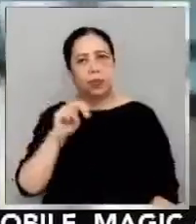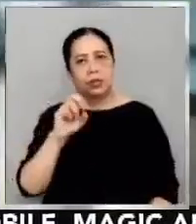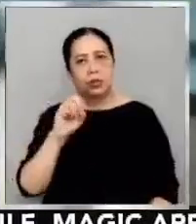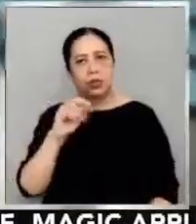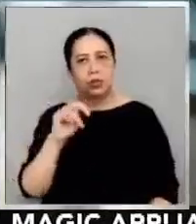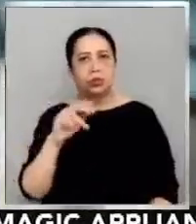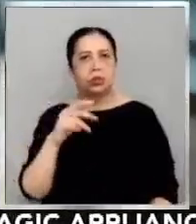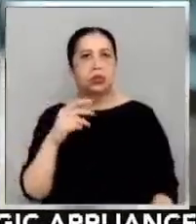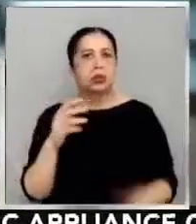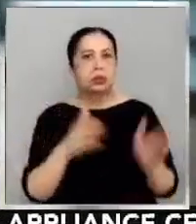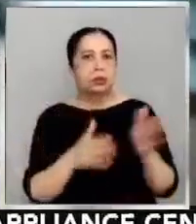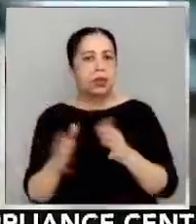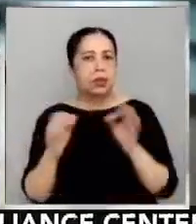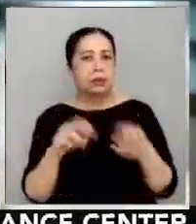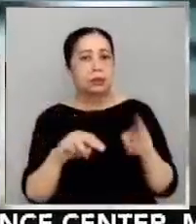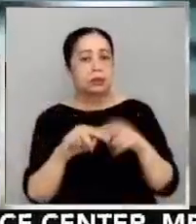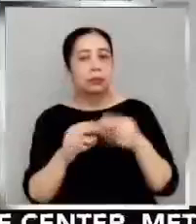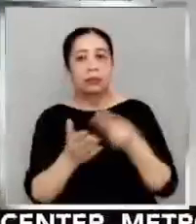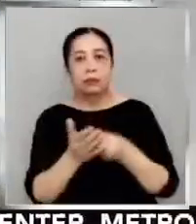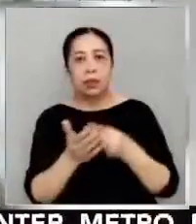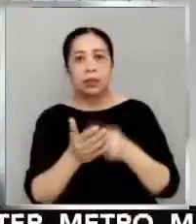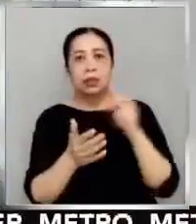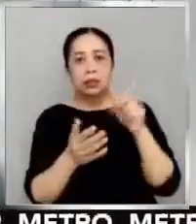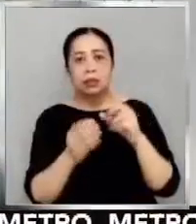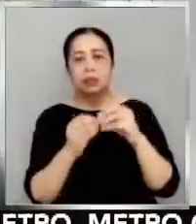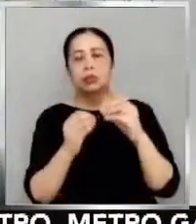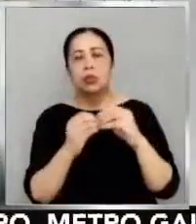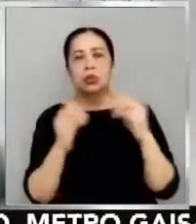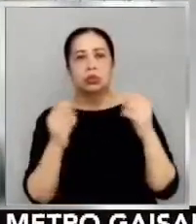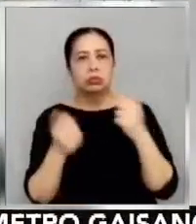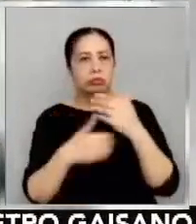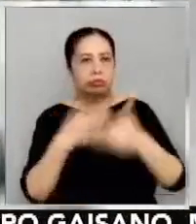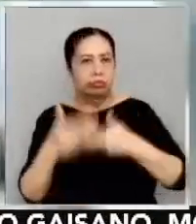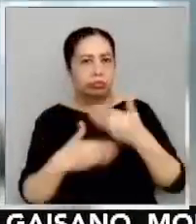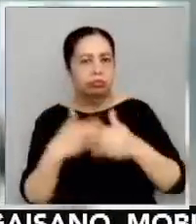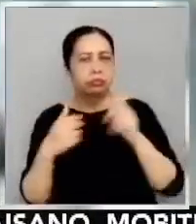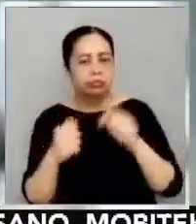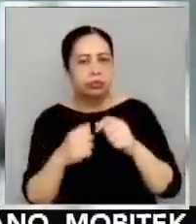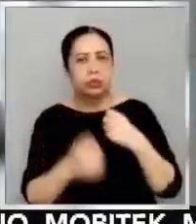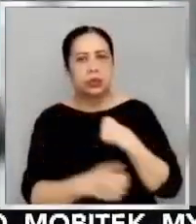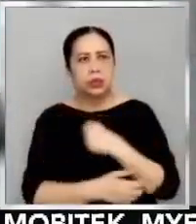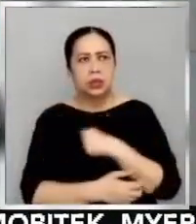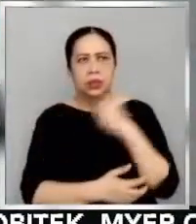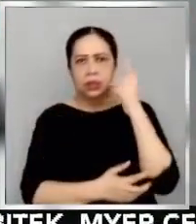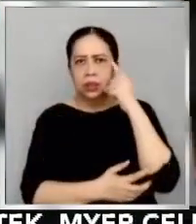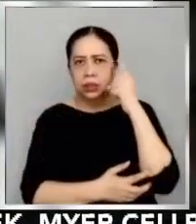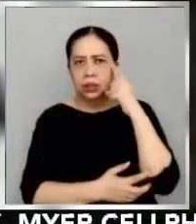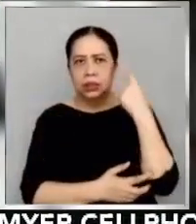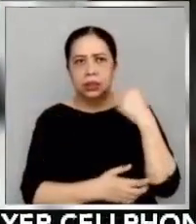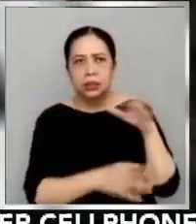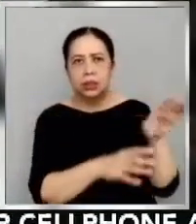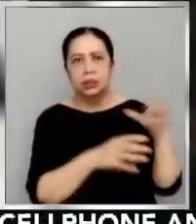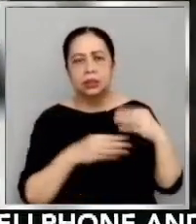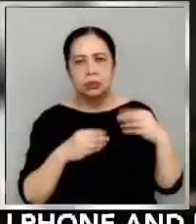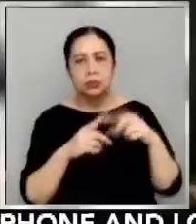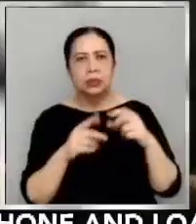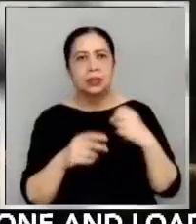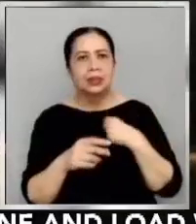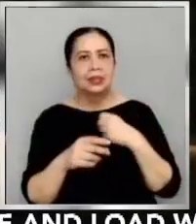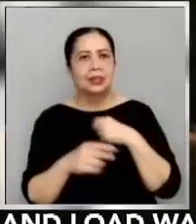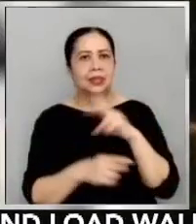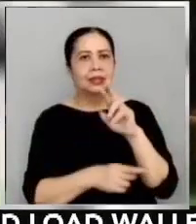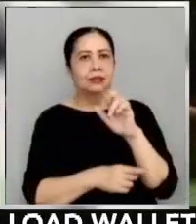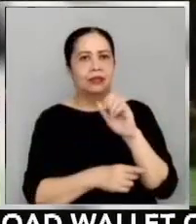pondo, kailangan daw laging dumaan sa Senado. Ang alam daw ni Villanueva, ia-adapt ng Kamara ang Senate version ng